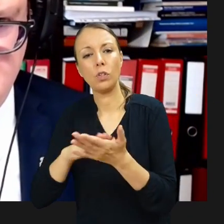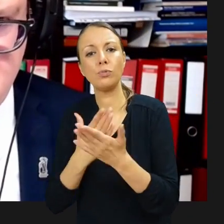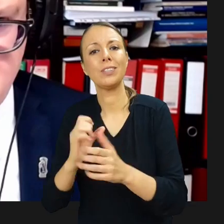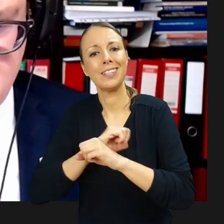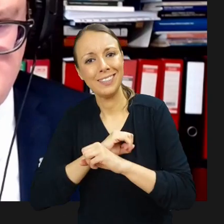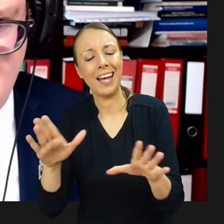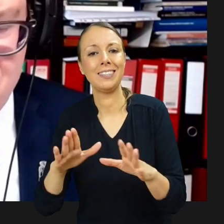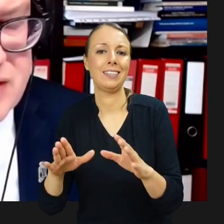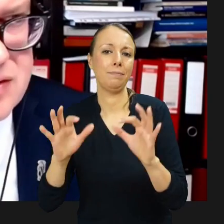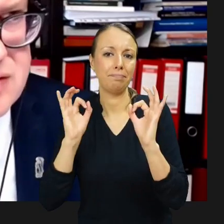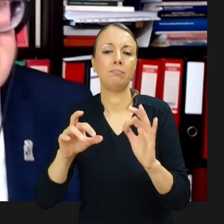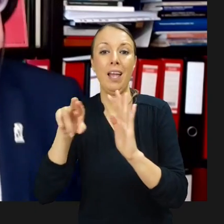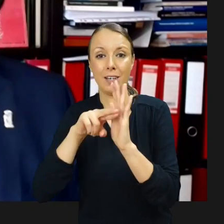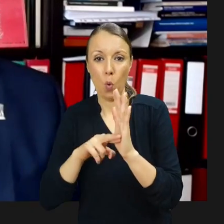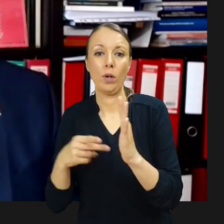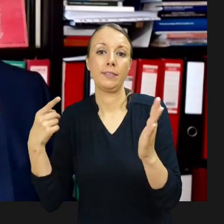praw.